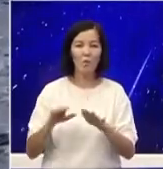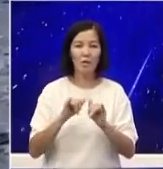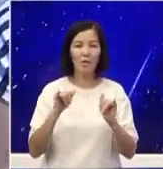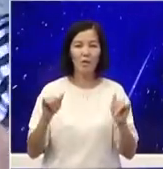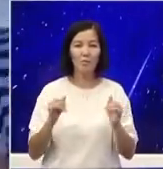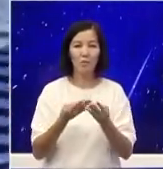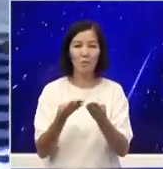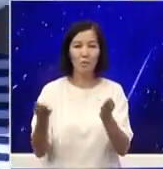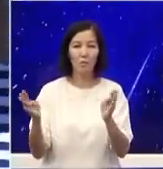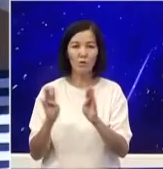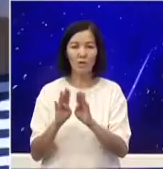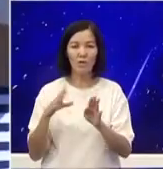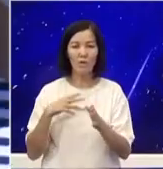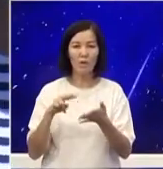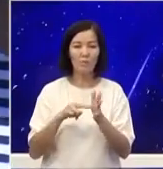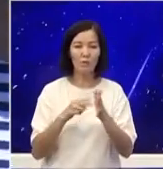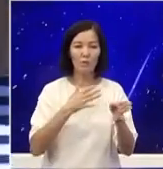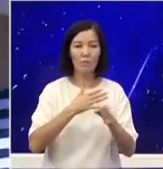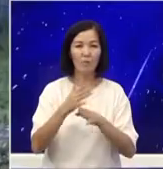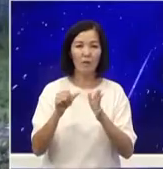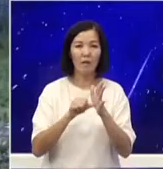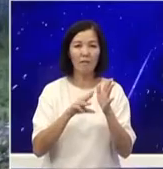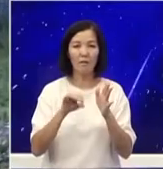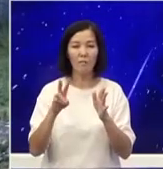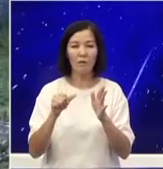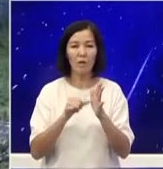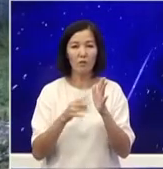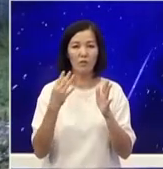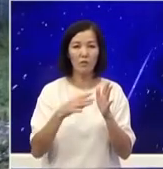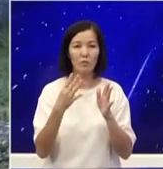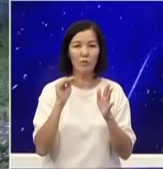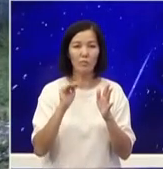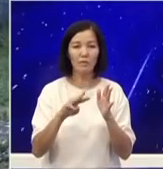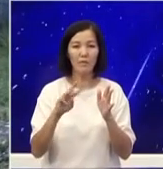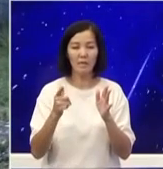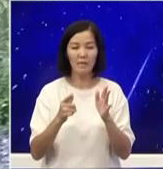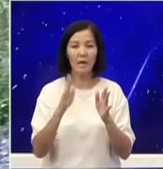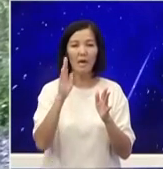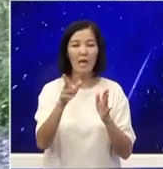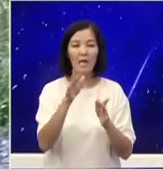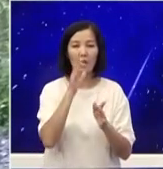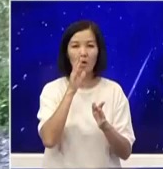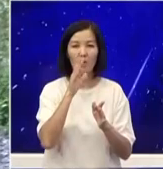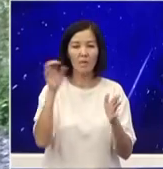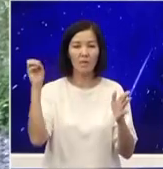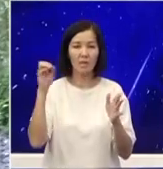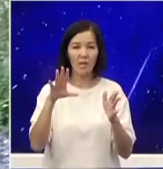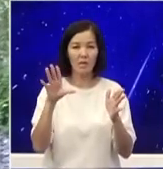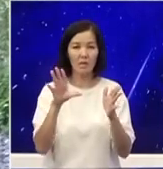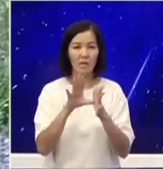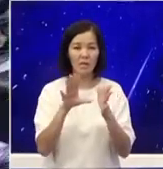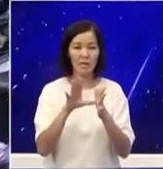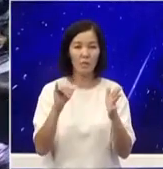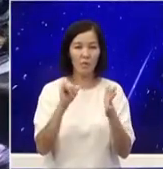аумағы қоршалыпты. Бюджеттен бөлінген 6 миллион 644 мың теңгеге. Алдағы уақытта жарық жүйесі де ретке келтірілмек.